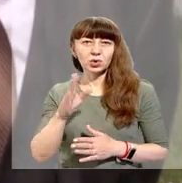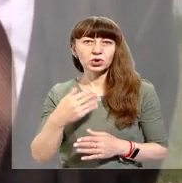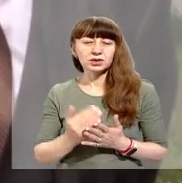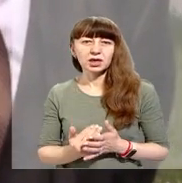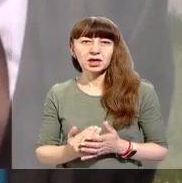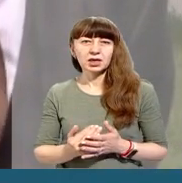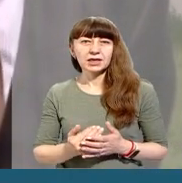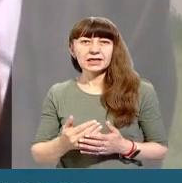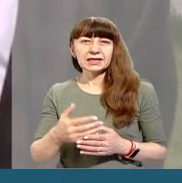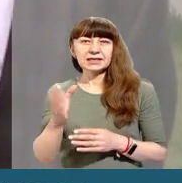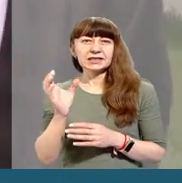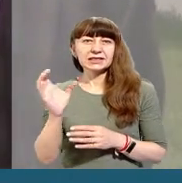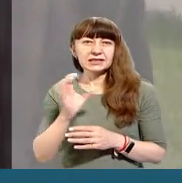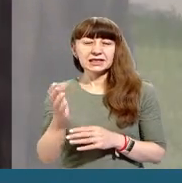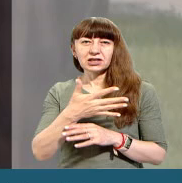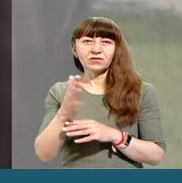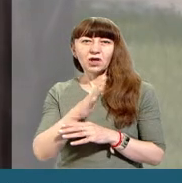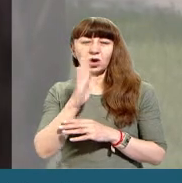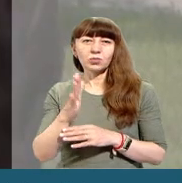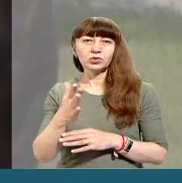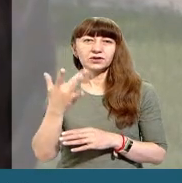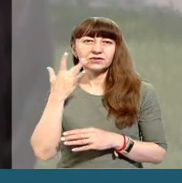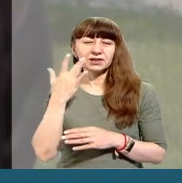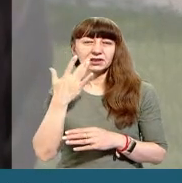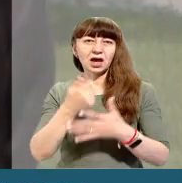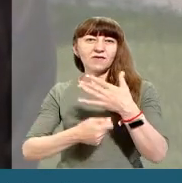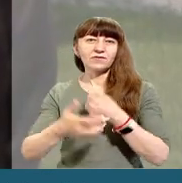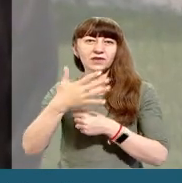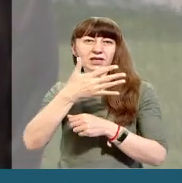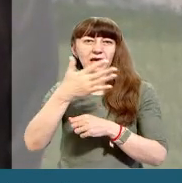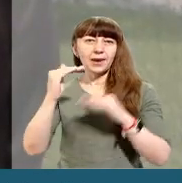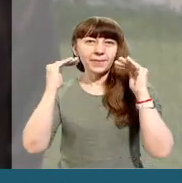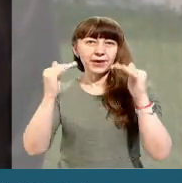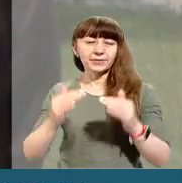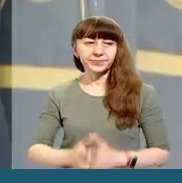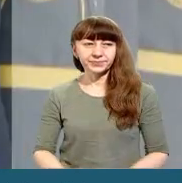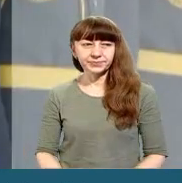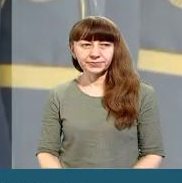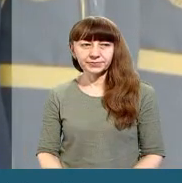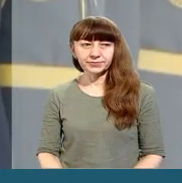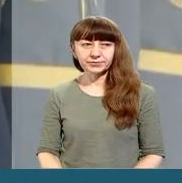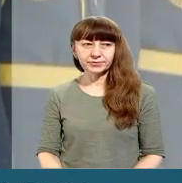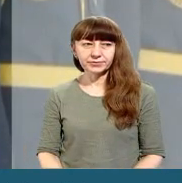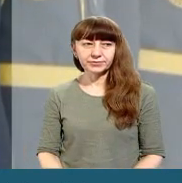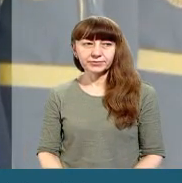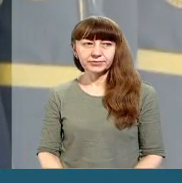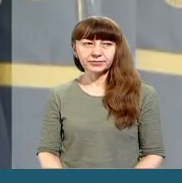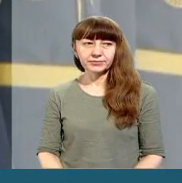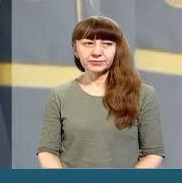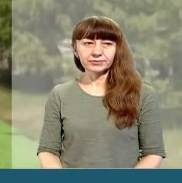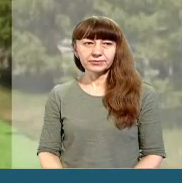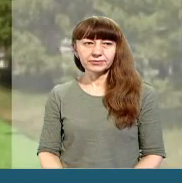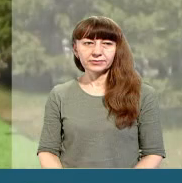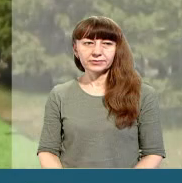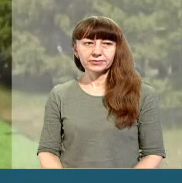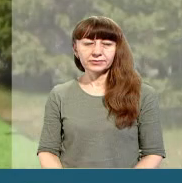болсын, көктігіміз арқашанда осылай аспанымызда желбірей берсін. Барша қазағымызға тек қана жақсылық